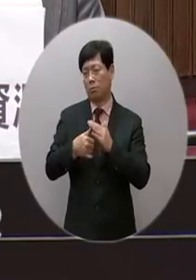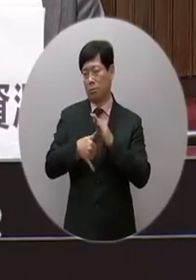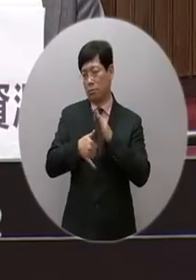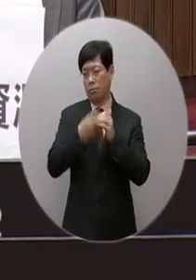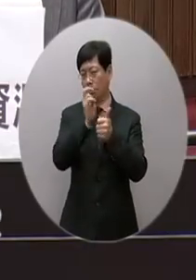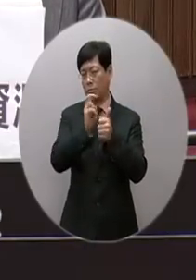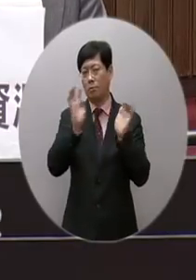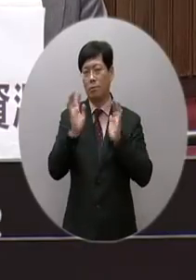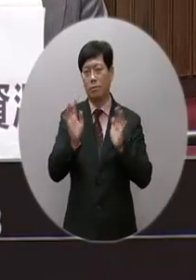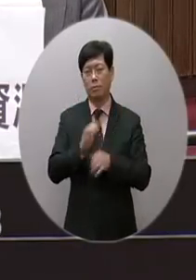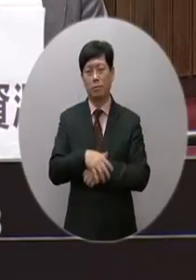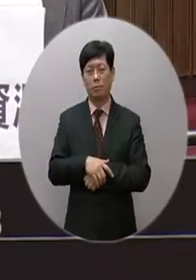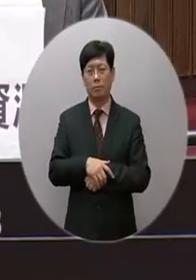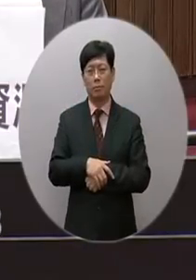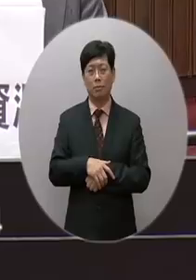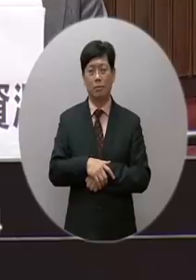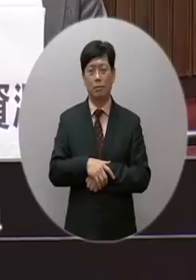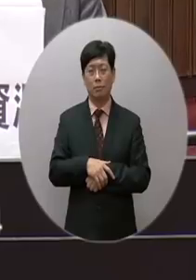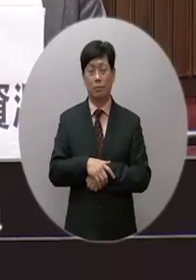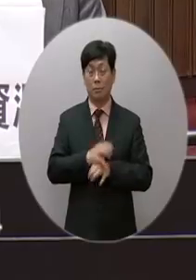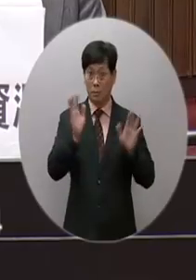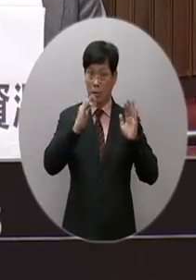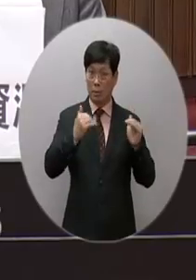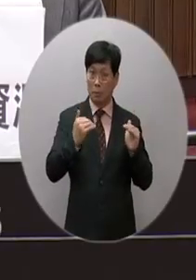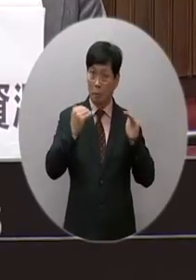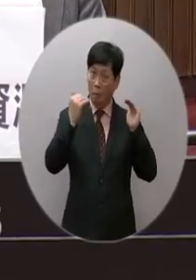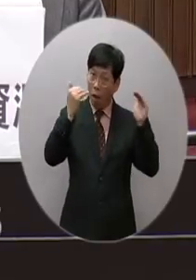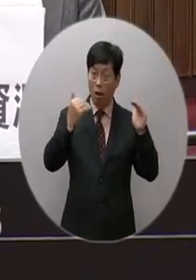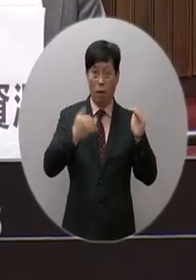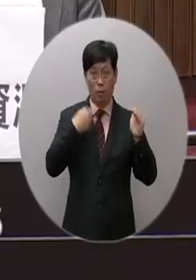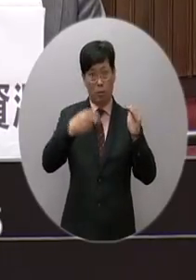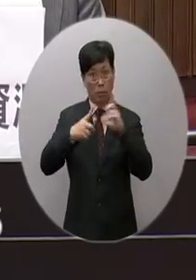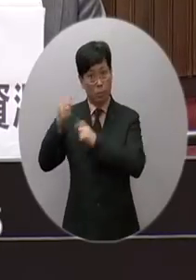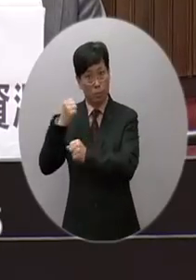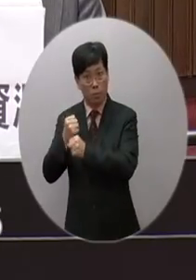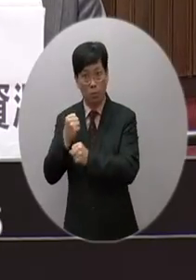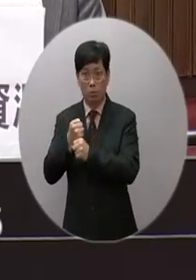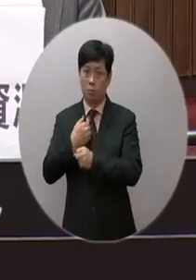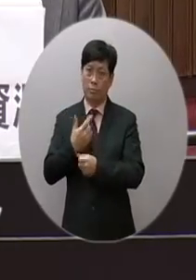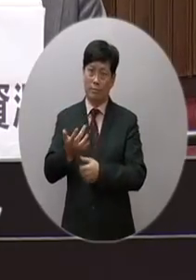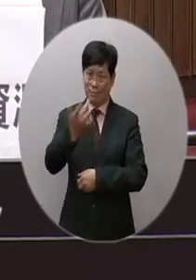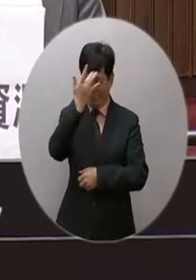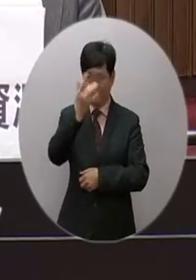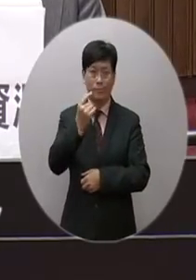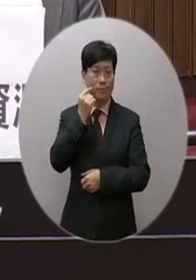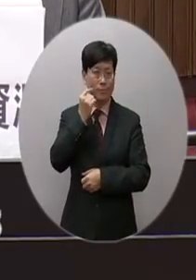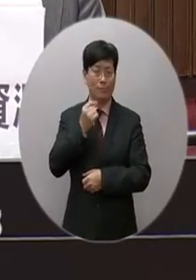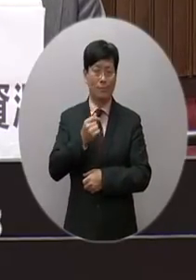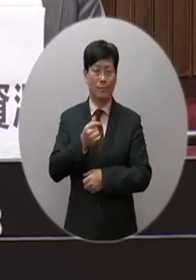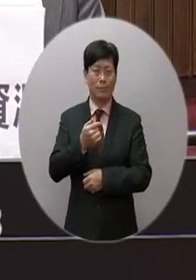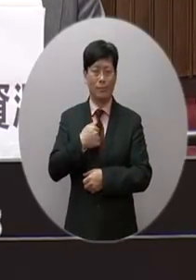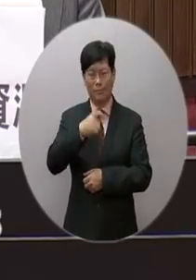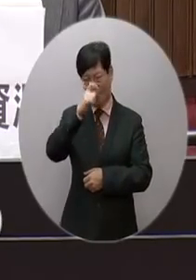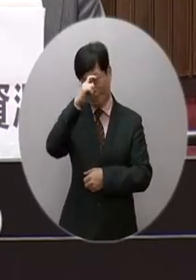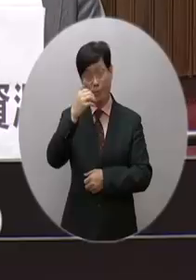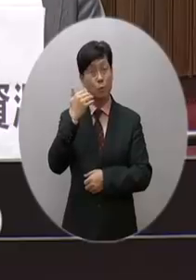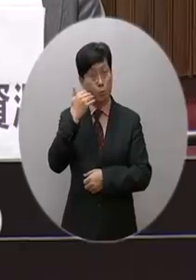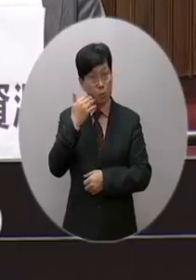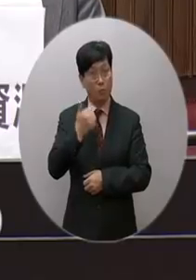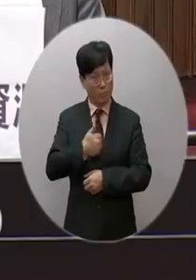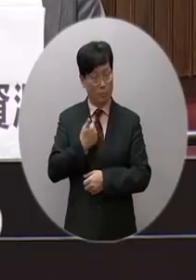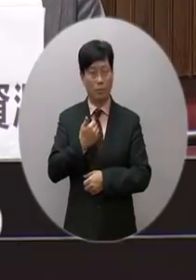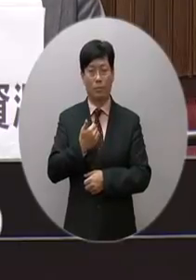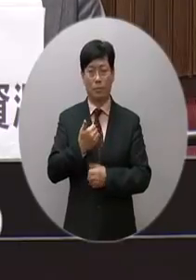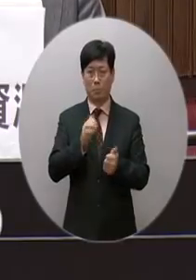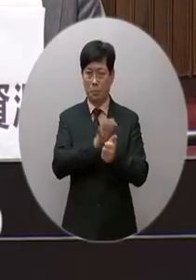自己照顾小孩那小孩大了之后他要再投入职场其实都有他的困难。所以我希望说如果说可